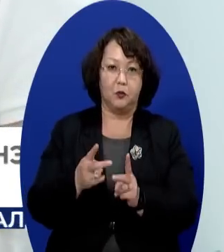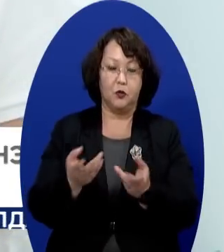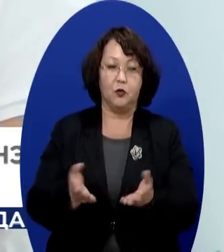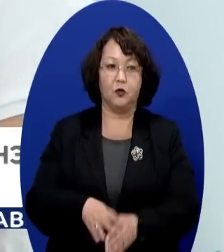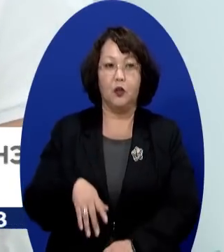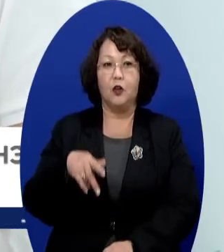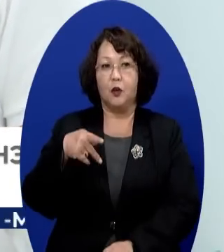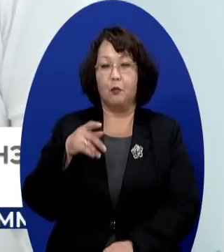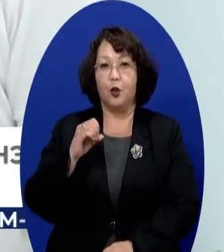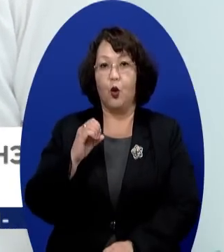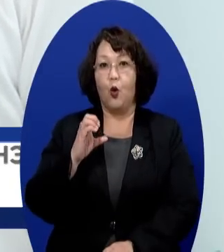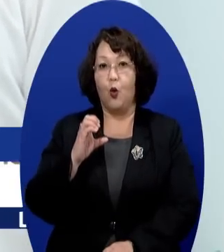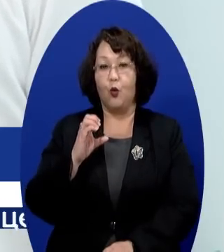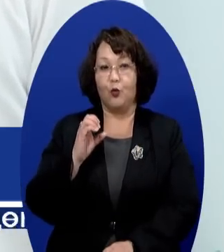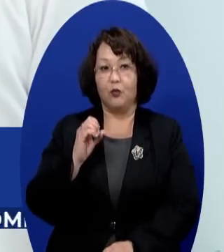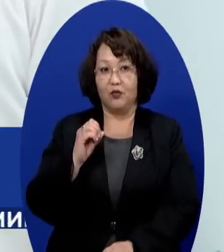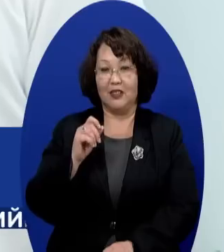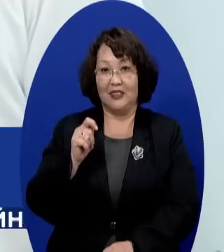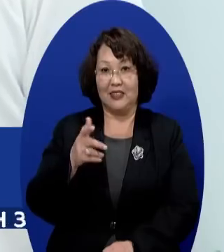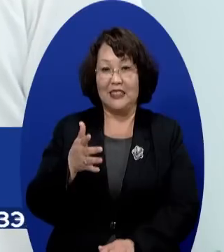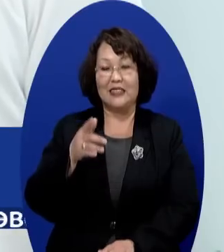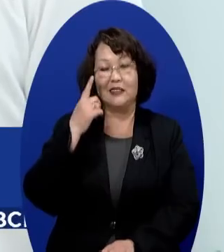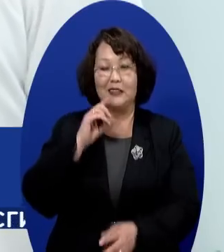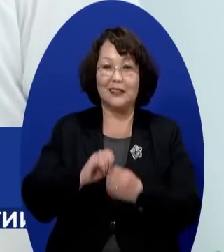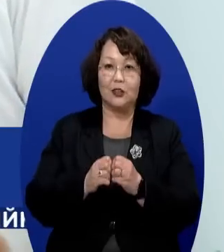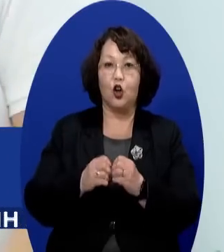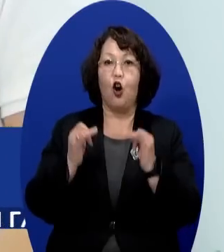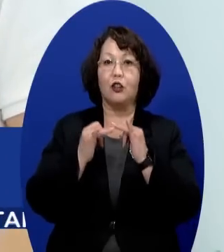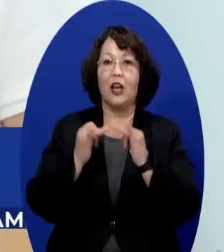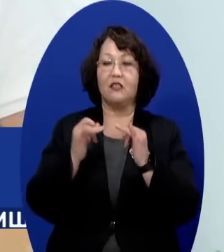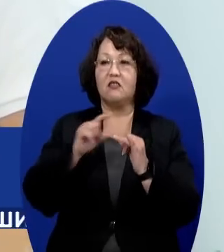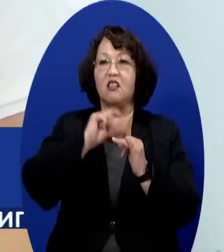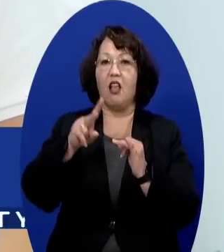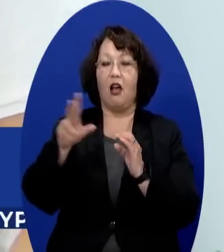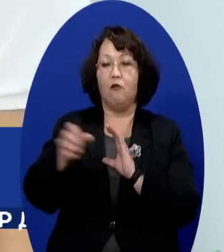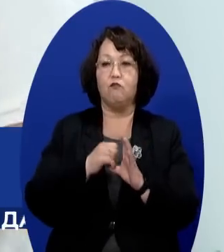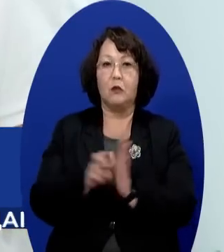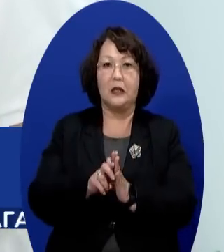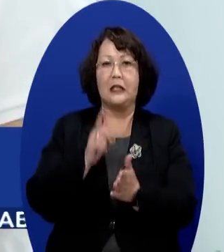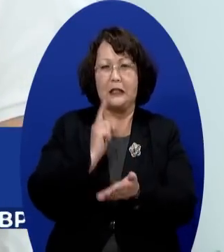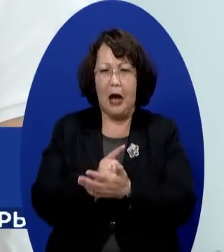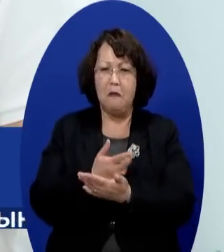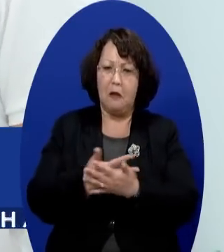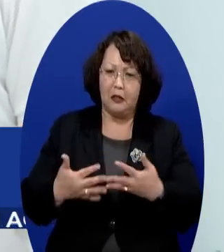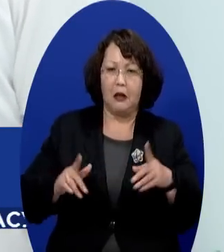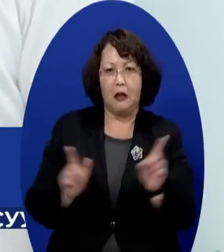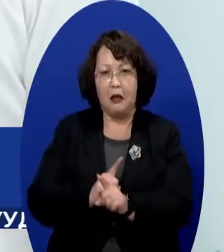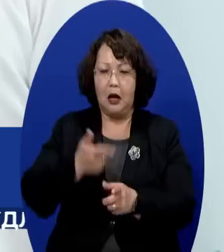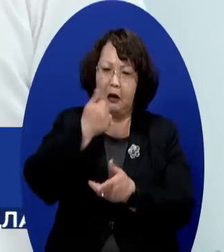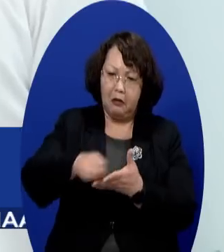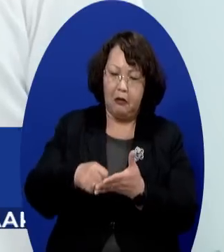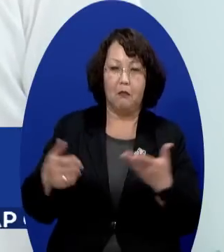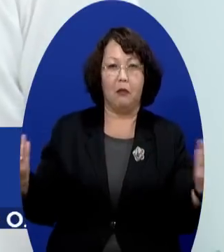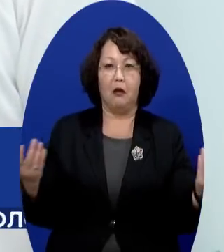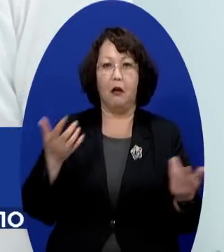Pocket application Киргиз улсын нутаг дэвсгэр дээр нэвтэрч байгаа анхны онлайн зээлийн үйлчлэг юм. Та салбар дээр ирж ямар нэгэн бичиг баримт дээр гарын үсэг зурах